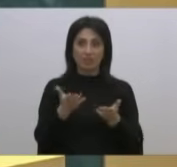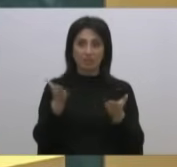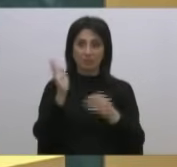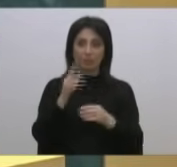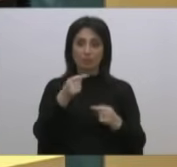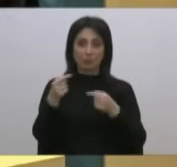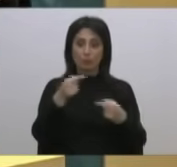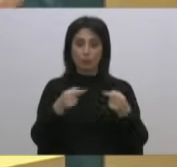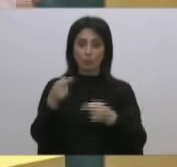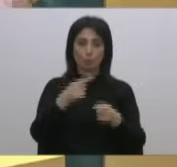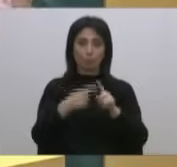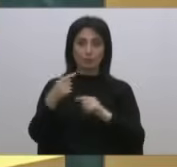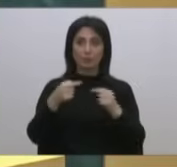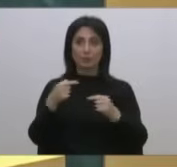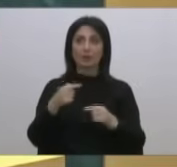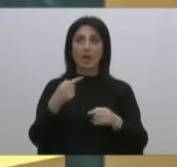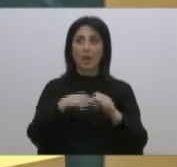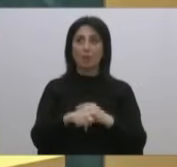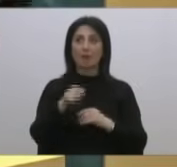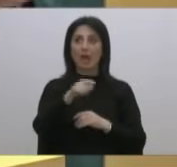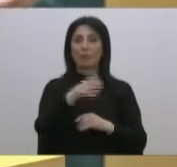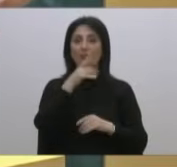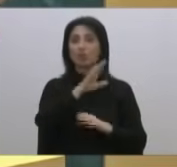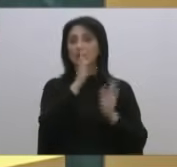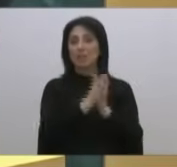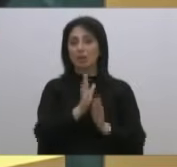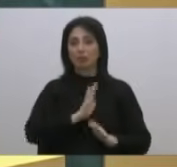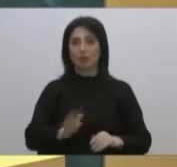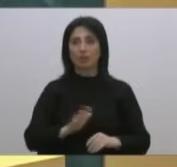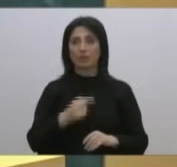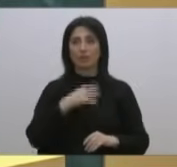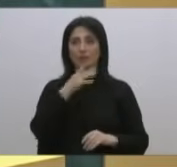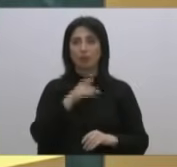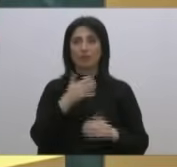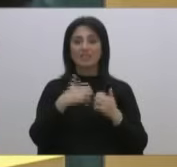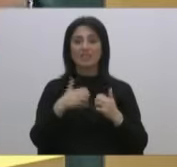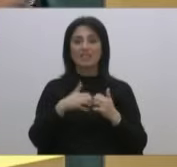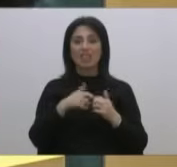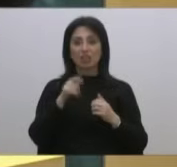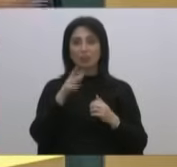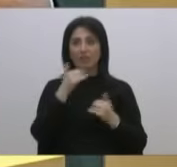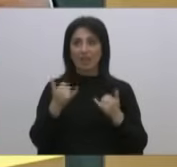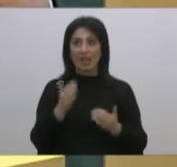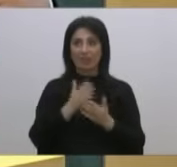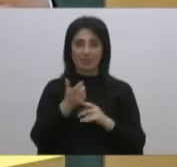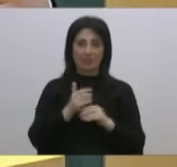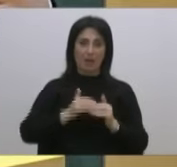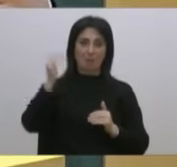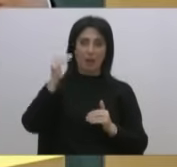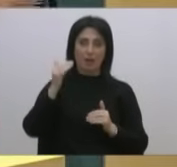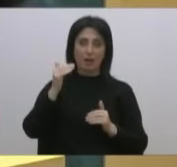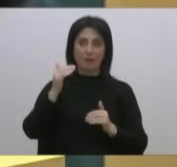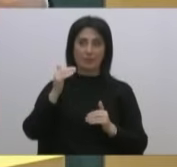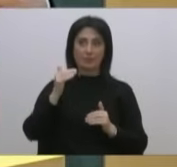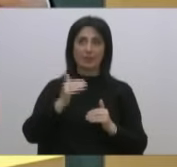ua, clotis minus se vide, cam ua, ho, kipatonul magra, magadros, sair totare. Ჩვენ დროს იყო საშუალოს და იმ პერიოდში და ეხლა არის ძალიან მაღალი